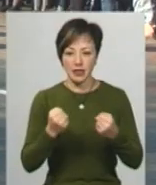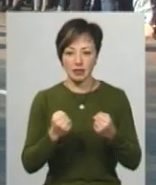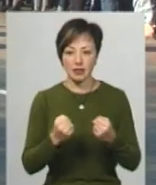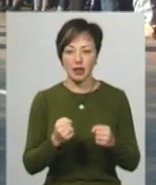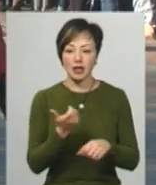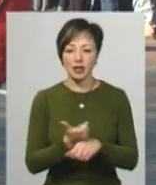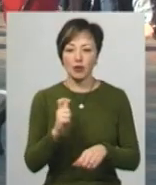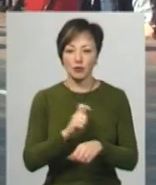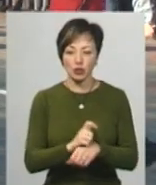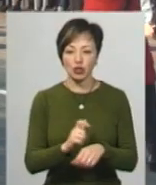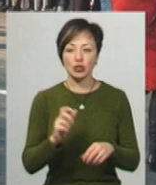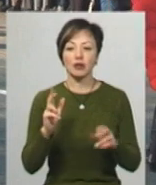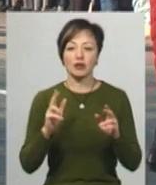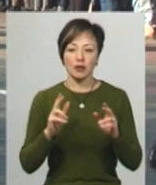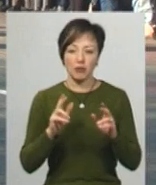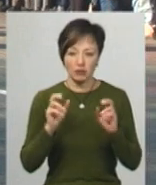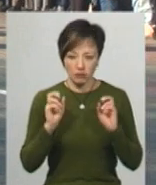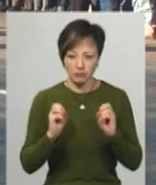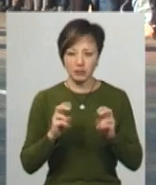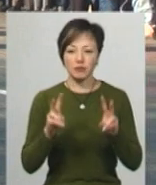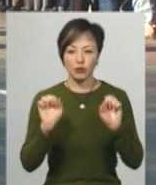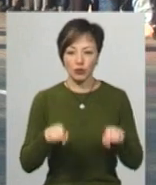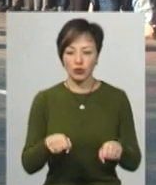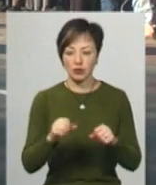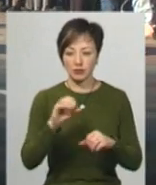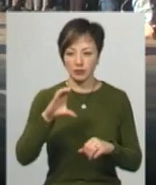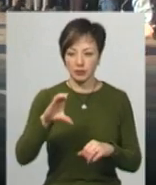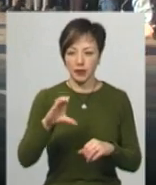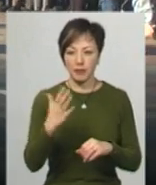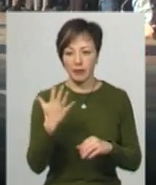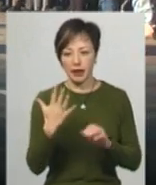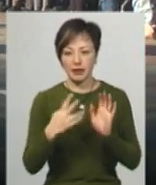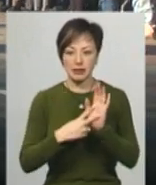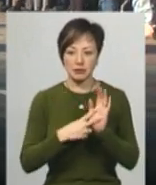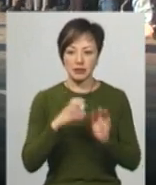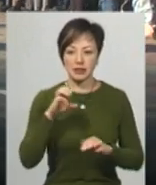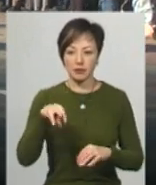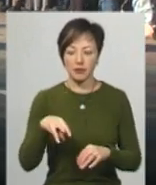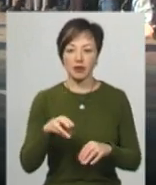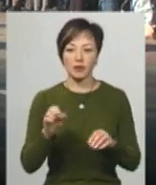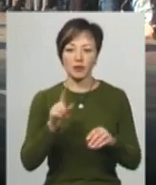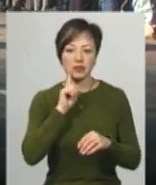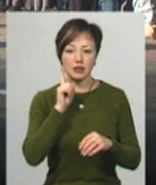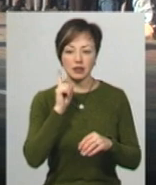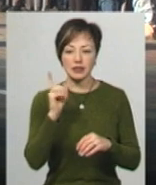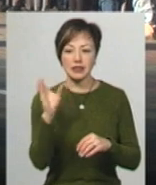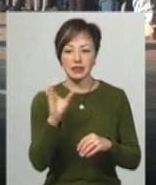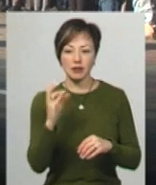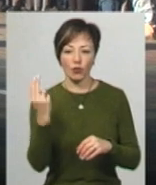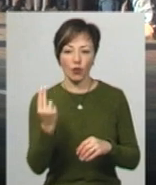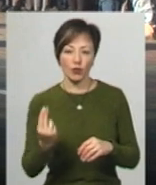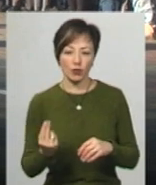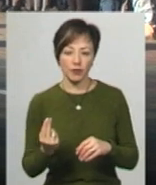Найбільш безпечнішим є лід товщиною не менше 5-7 см. Безпечним є лід зеленкуватого і синього